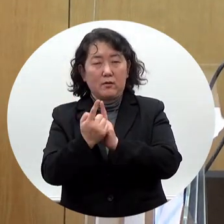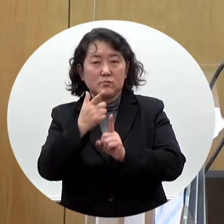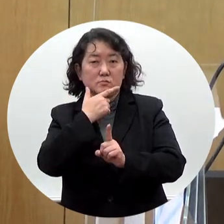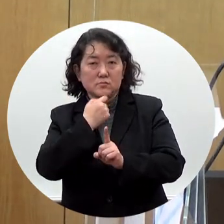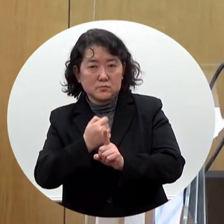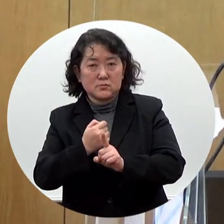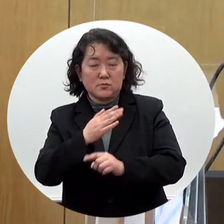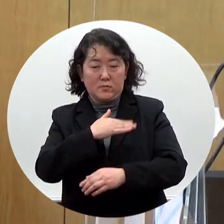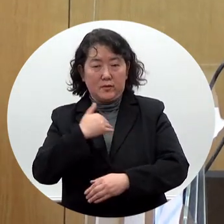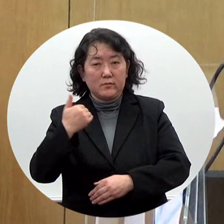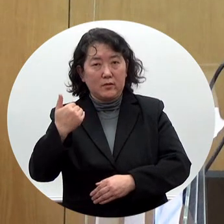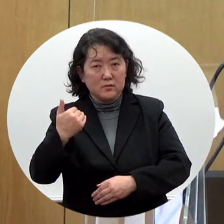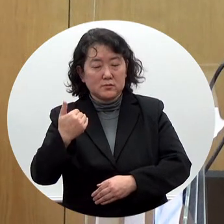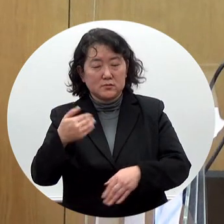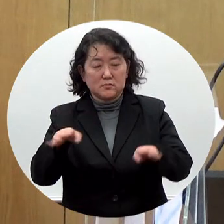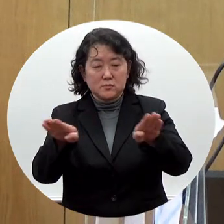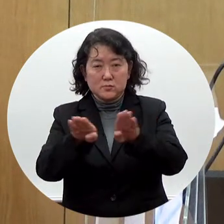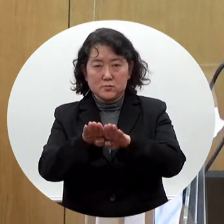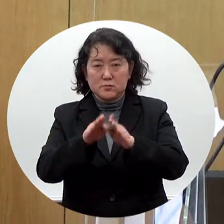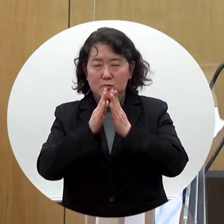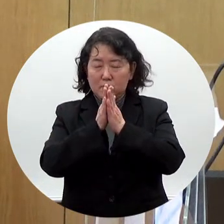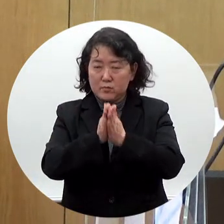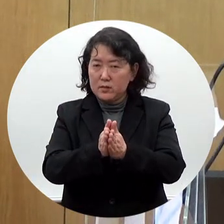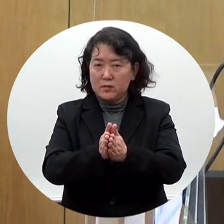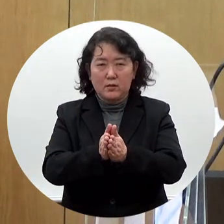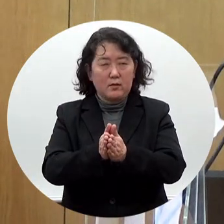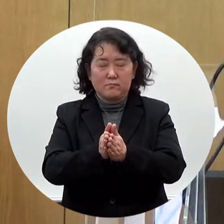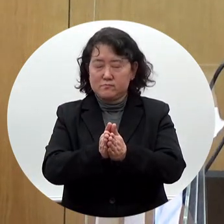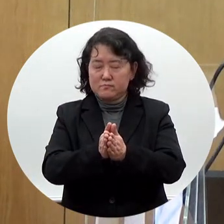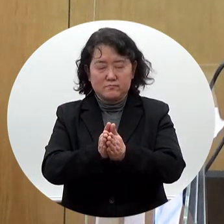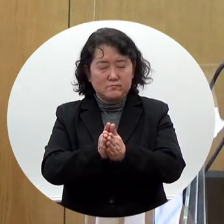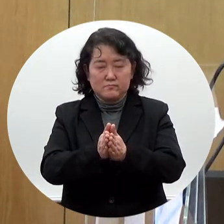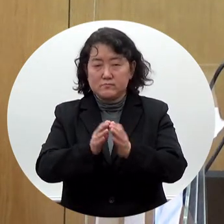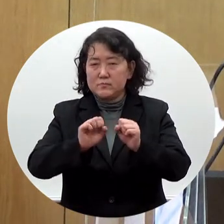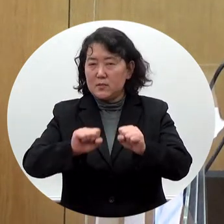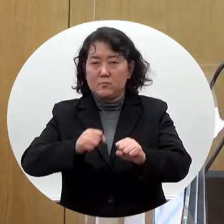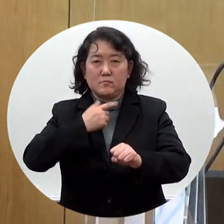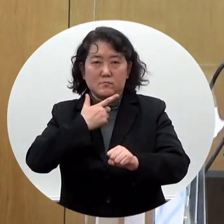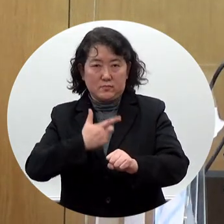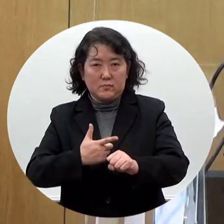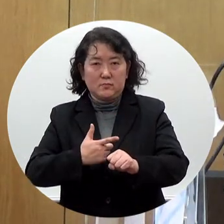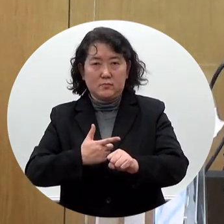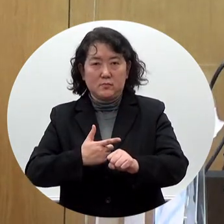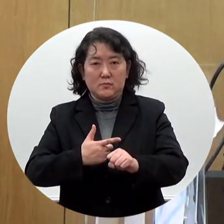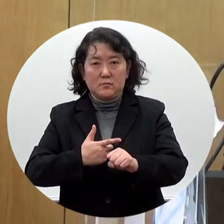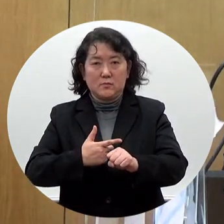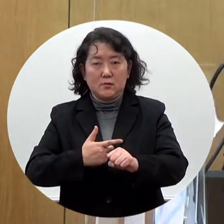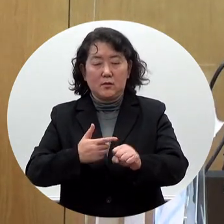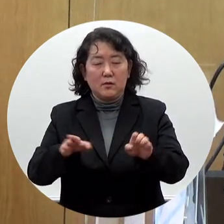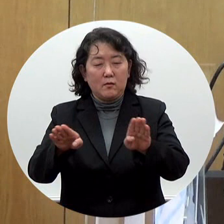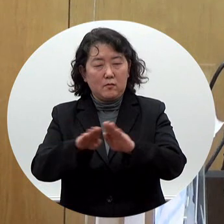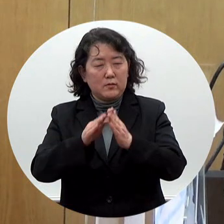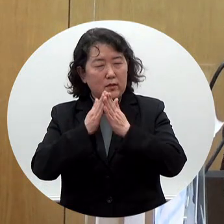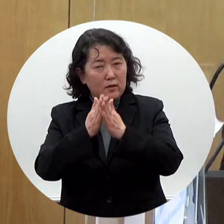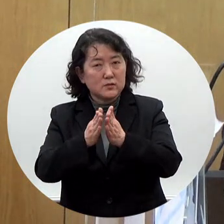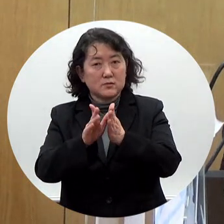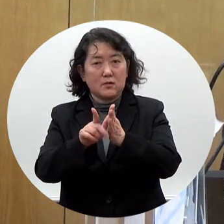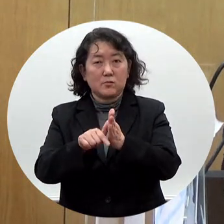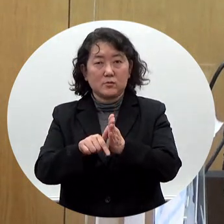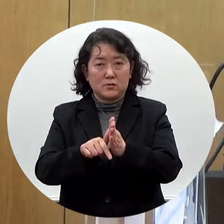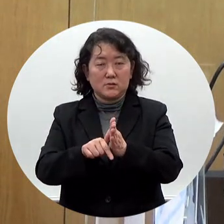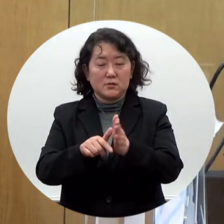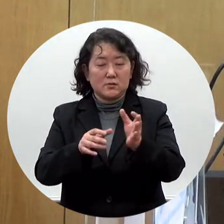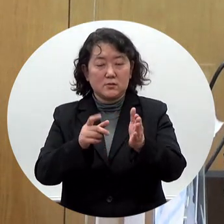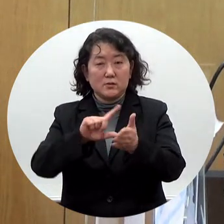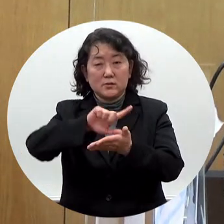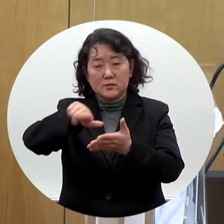私自身は休業要請というふうなものを決してやりたくない。休業要請をすれば、地域